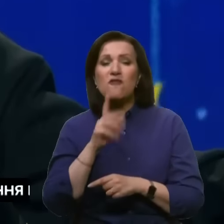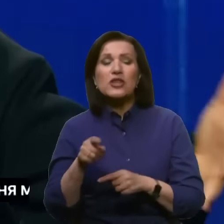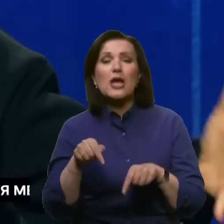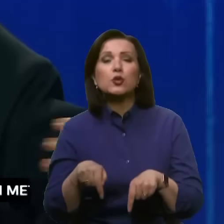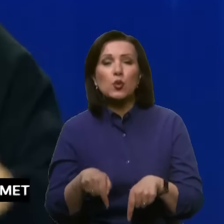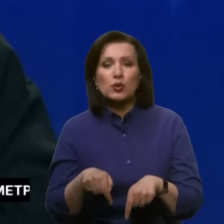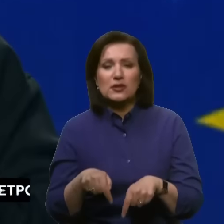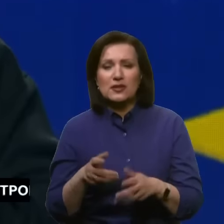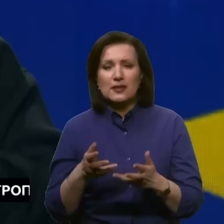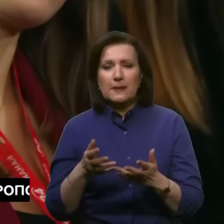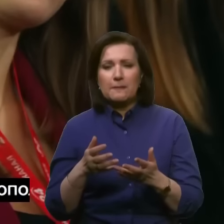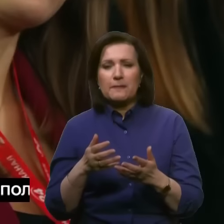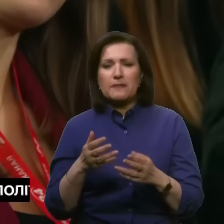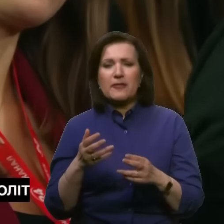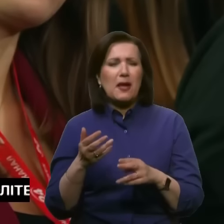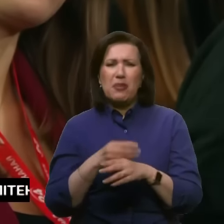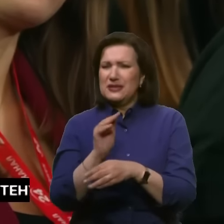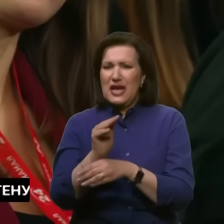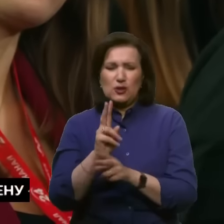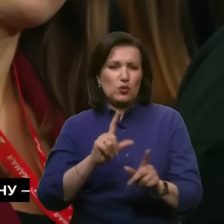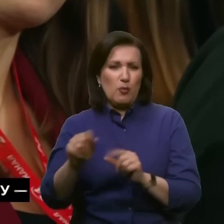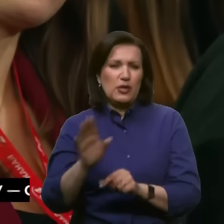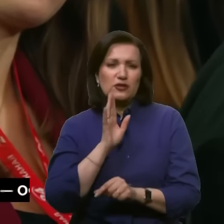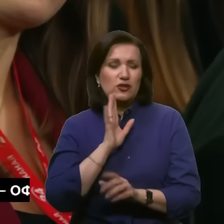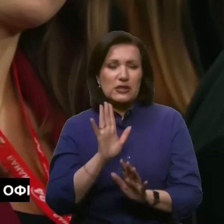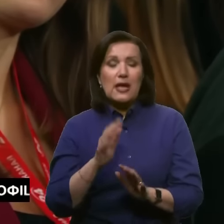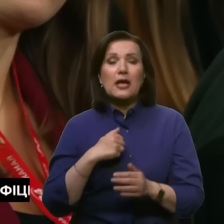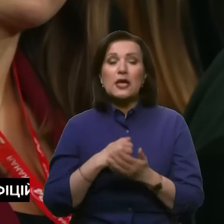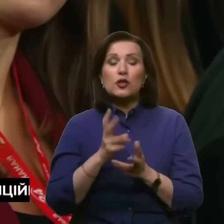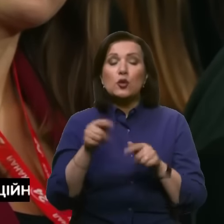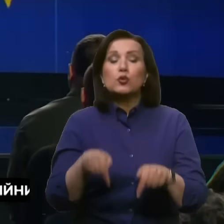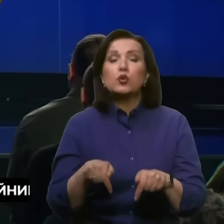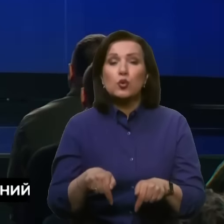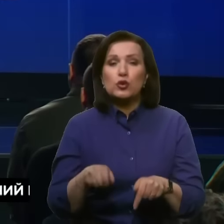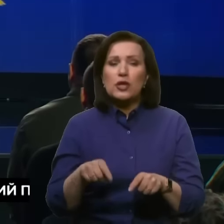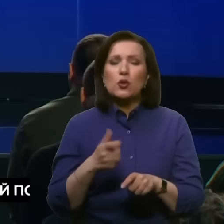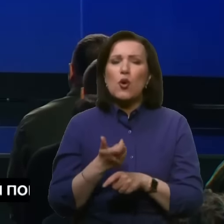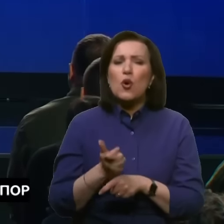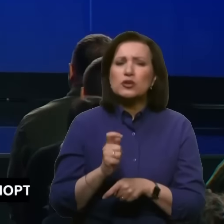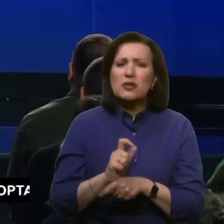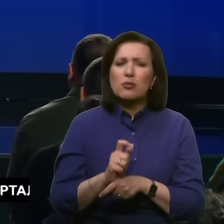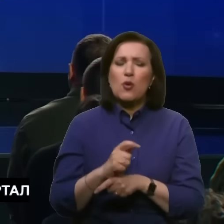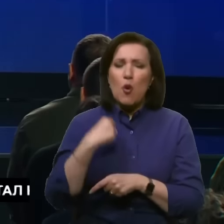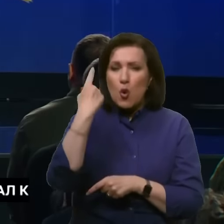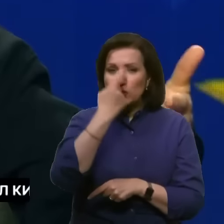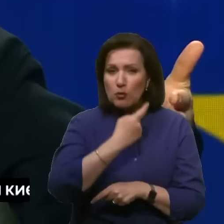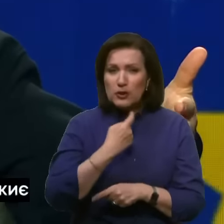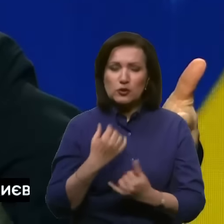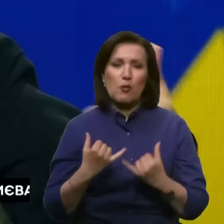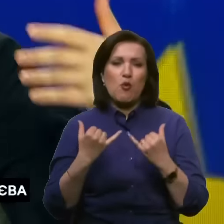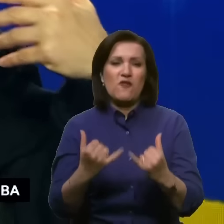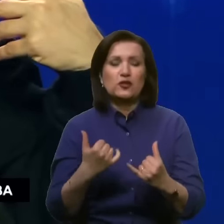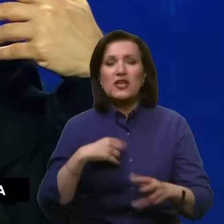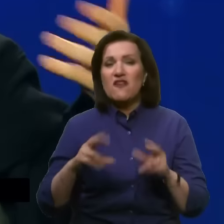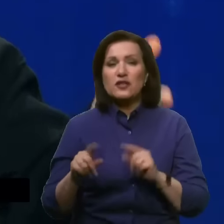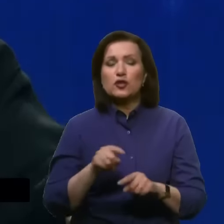тут. Я без закидів тим, хто поїхав жінкам, я до тих, хто тут, я їх особливо, особисто поважаю.